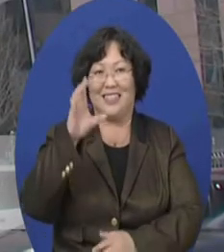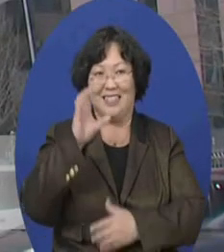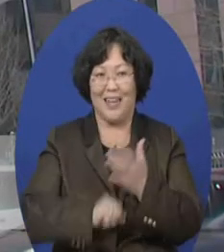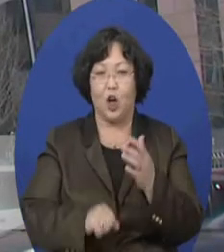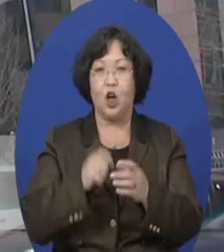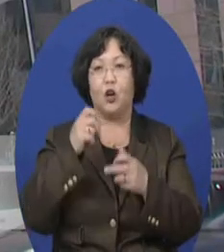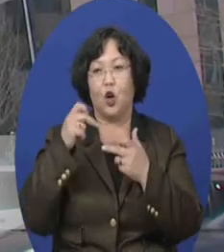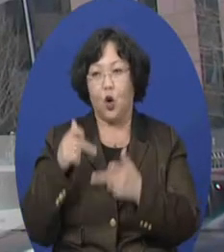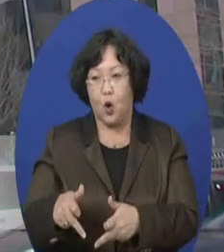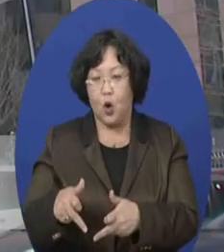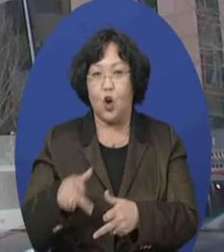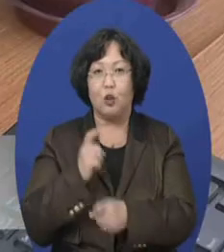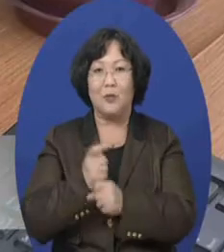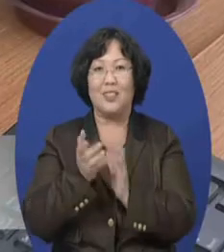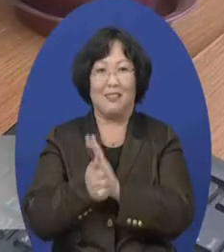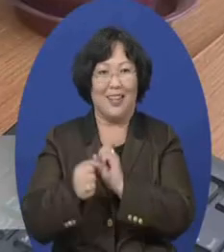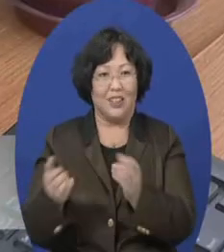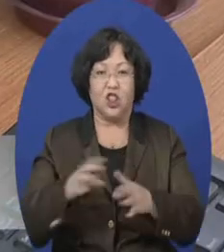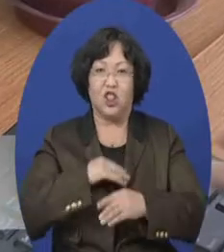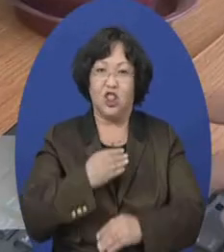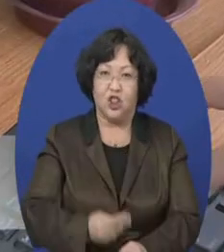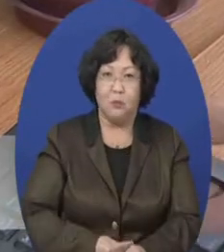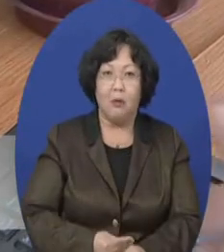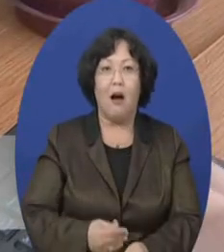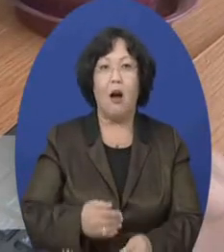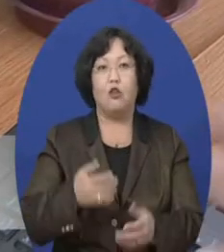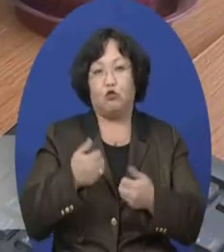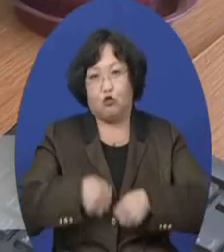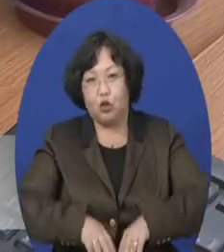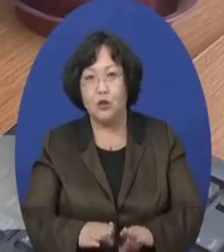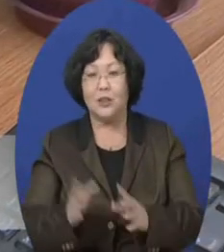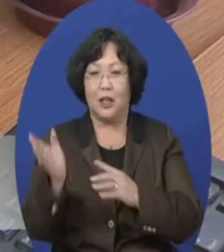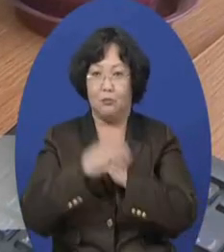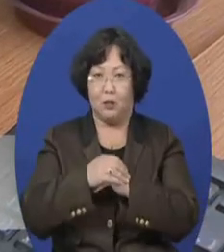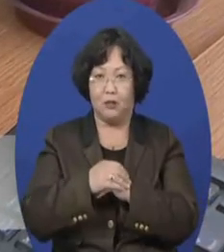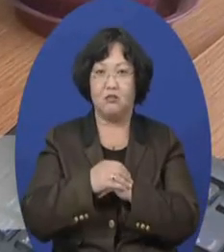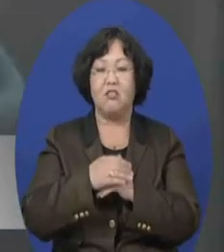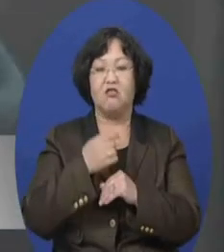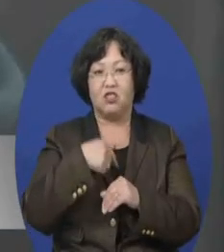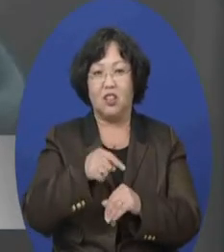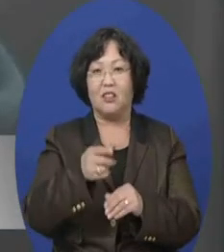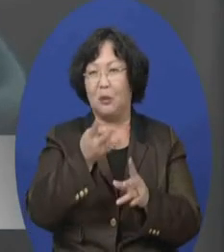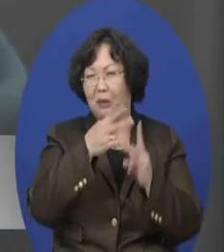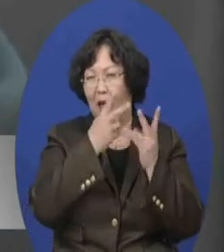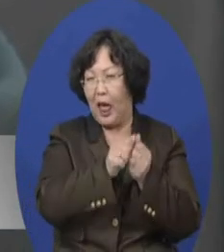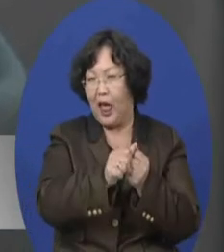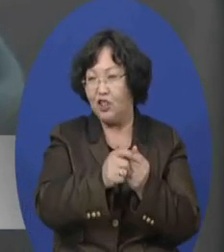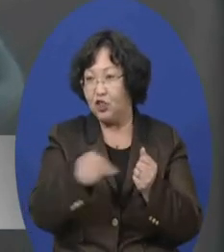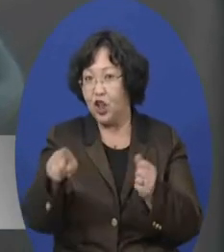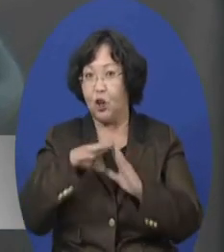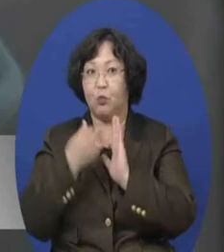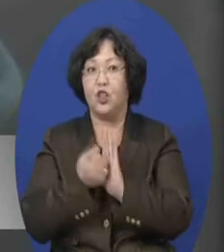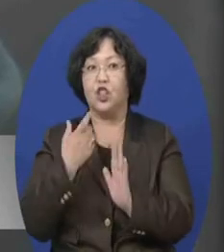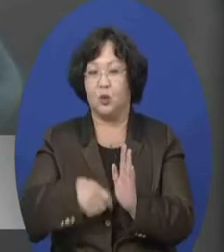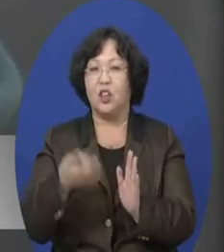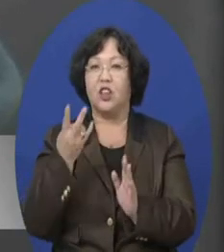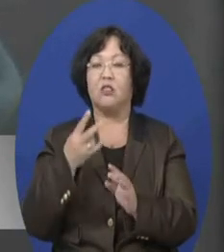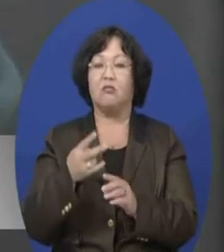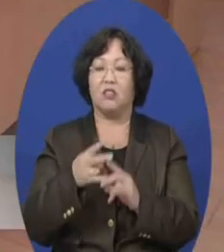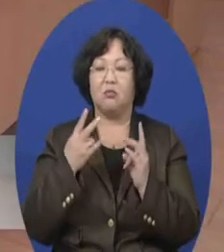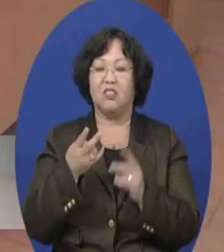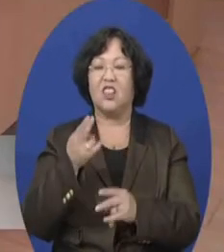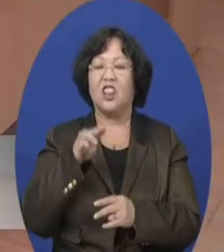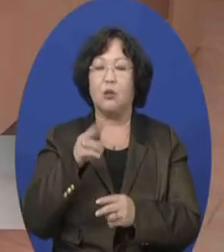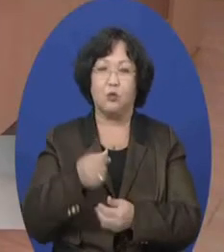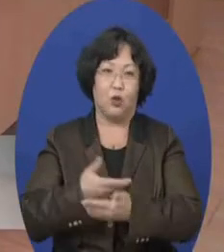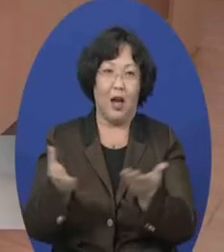алдсны, жирэмсний болон амарчсны, за нас барсан даатгуулагчийн гэр бүлийн гишүүнд тэтгэмж олгоно. Харин ажилгүйдлийн даатгалын сангаас